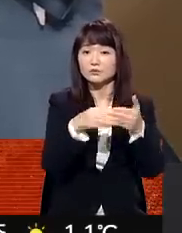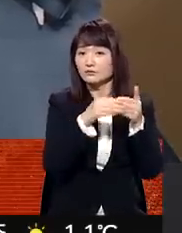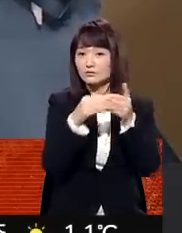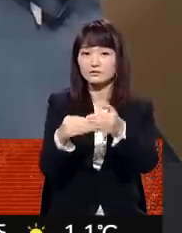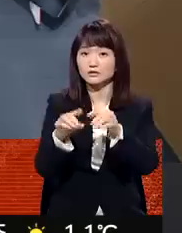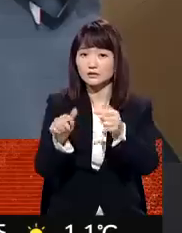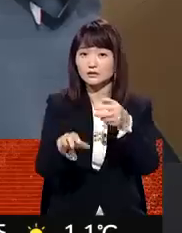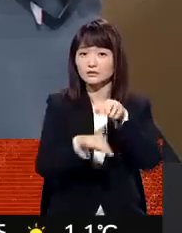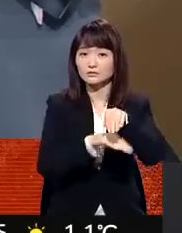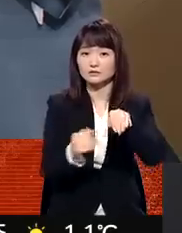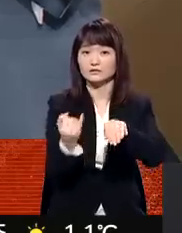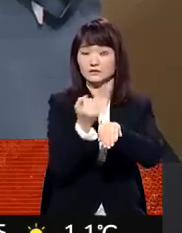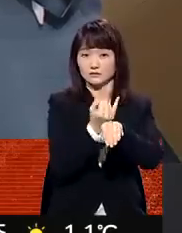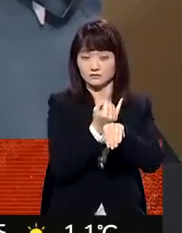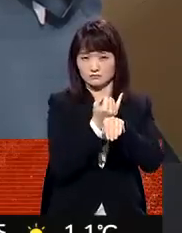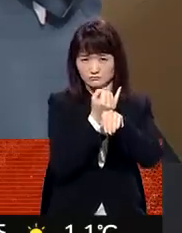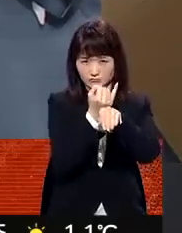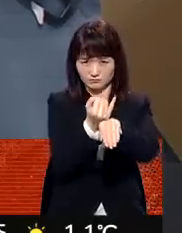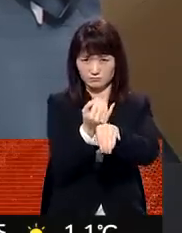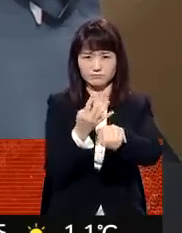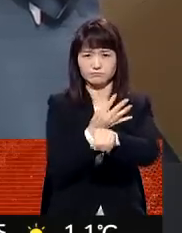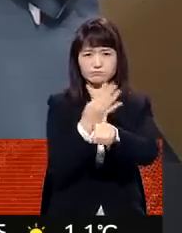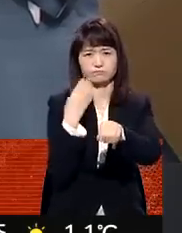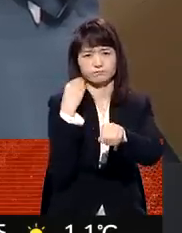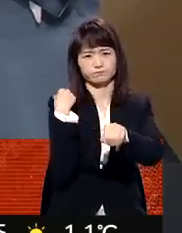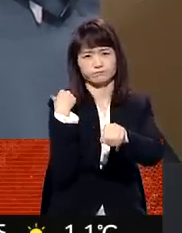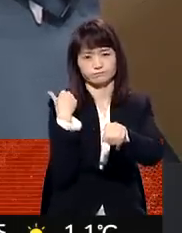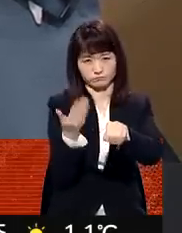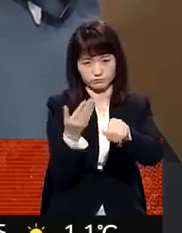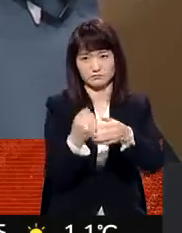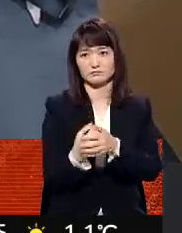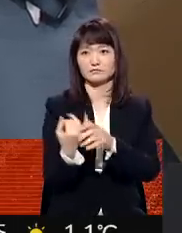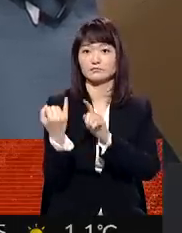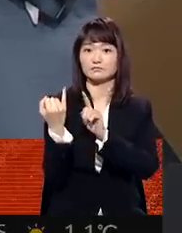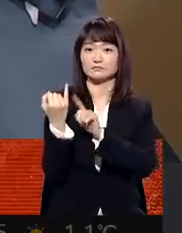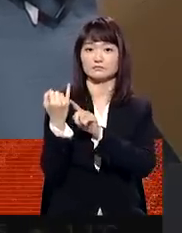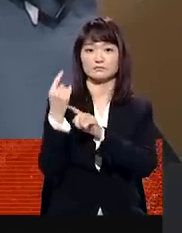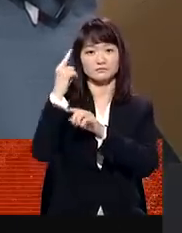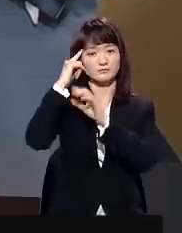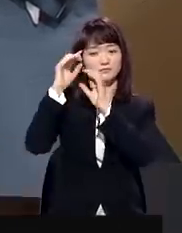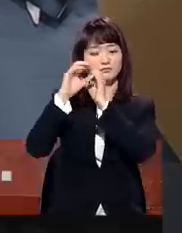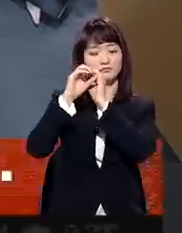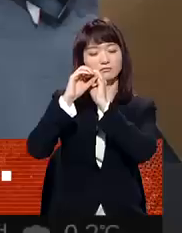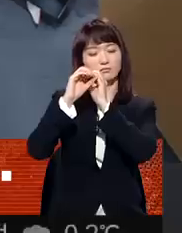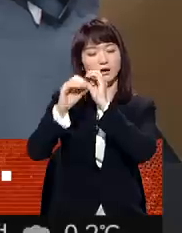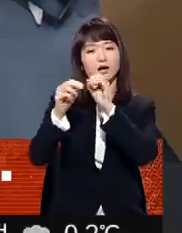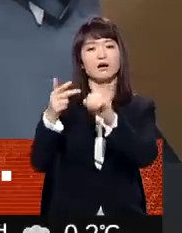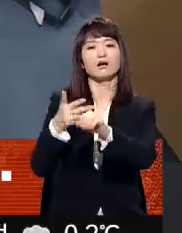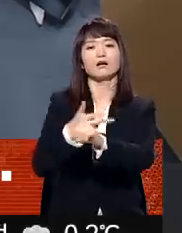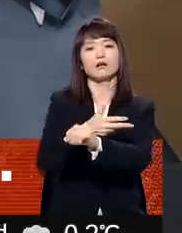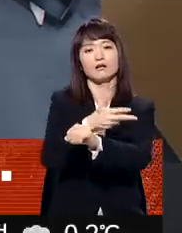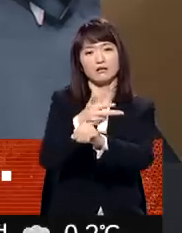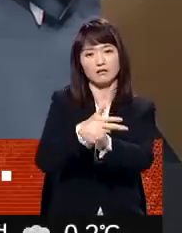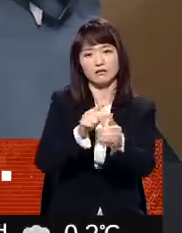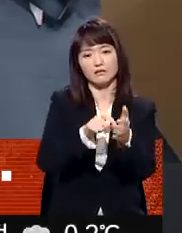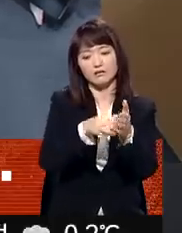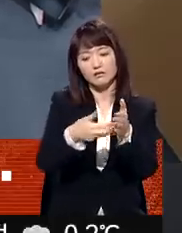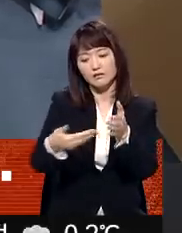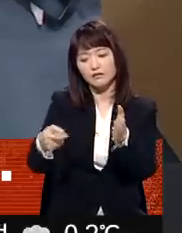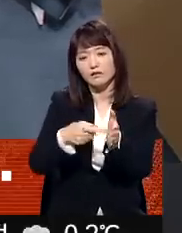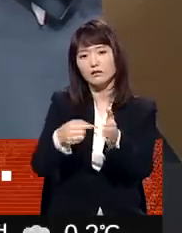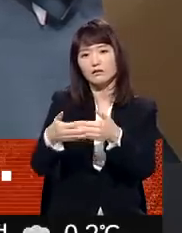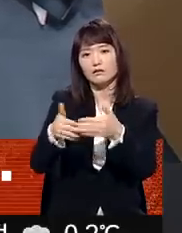아닌 차량의 태운 채 4시간 넘게 방치합니다 결국 여성은 의식을 잃은지 7시간이 지나서야